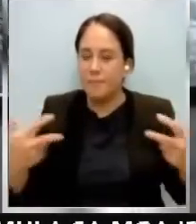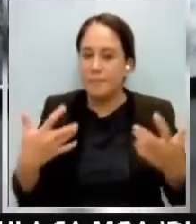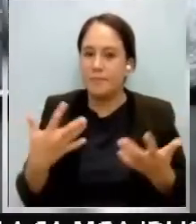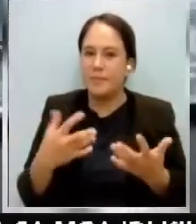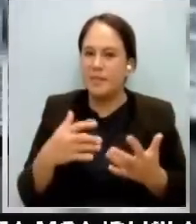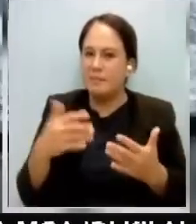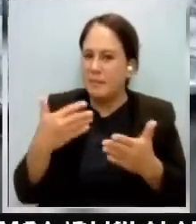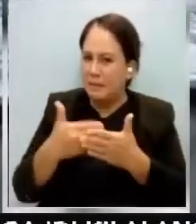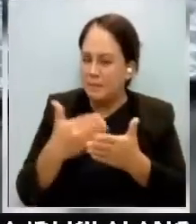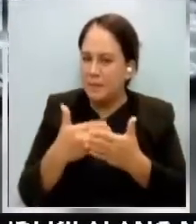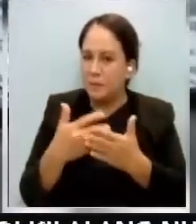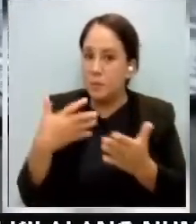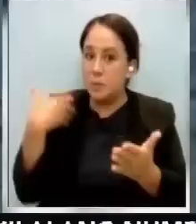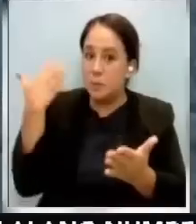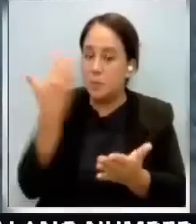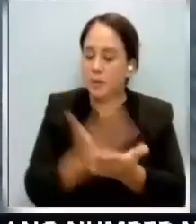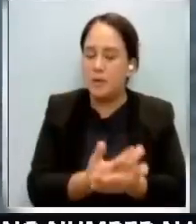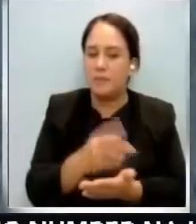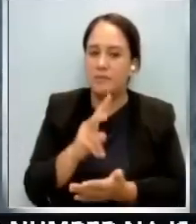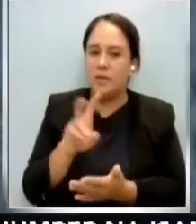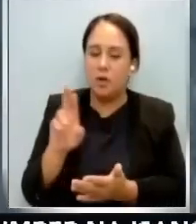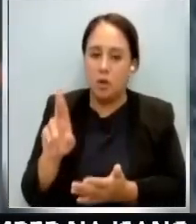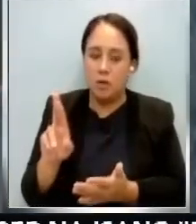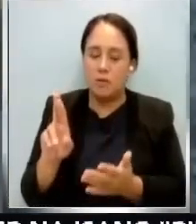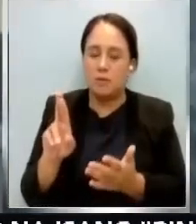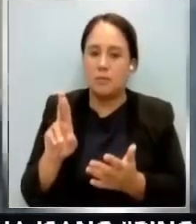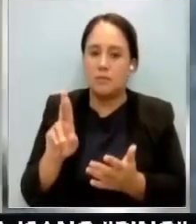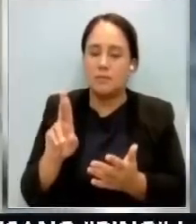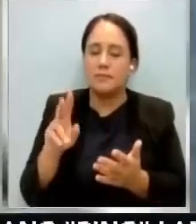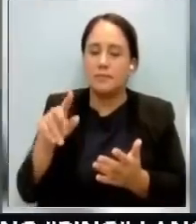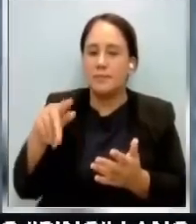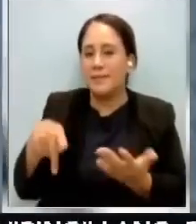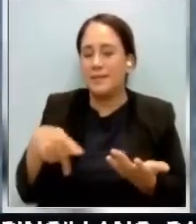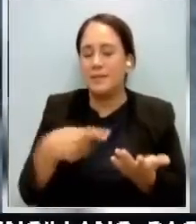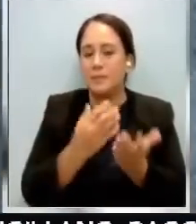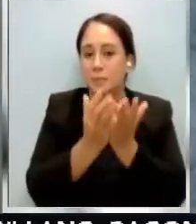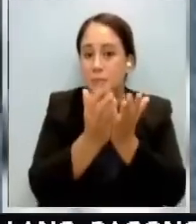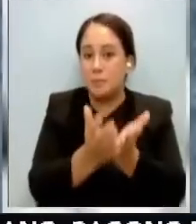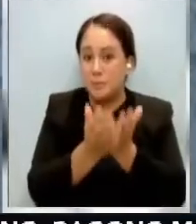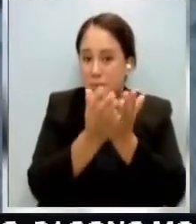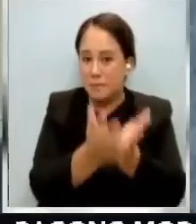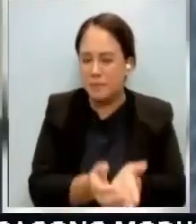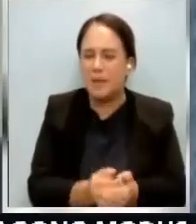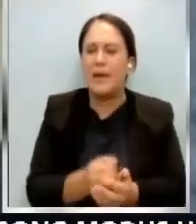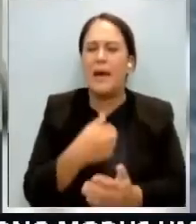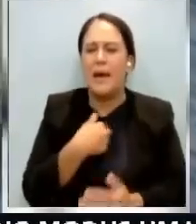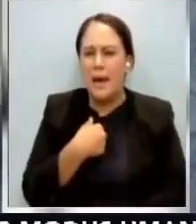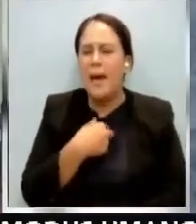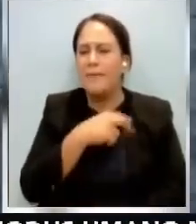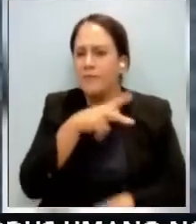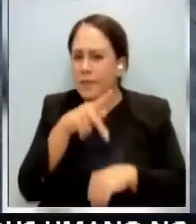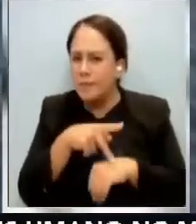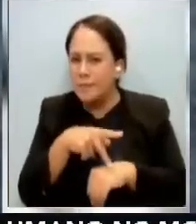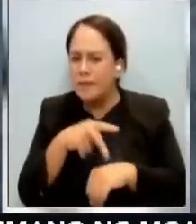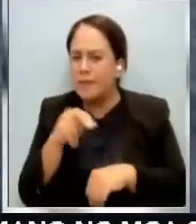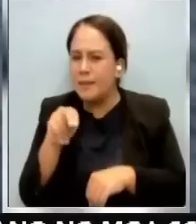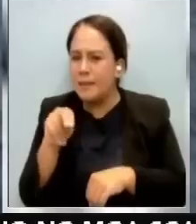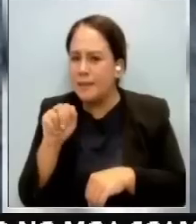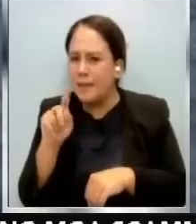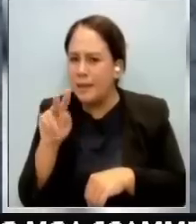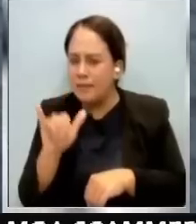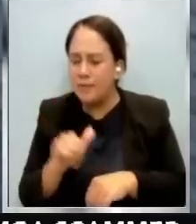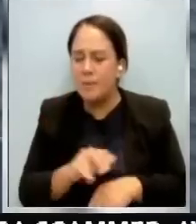dumating ang BRP Francisco Dagohoy ngayong hapon. Meron din namang barko ng Philippine Navy at Philippine Coast Guard na